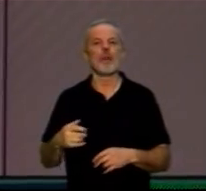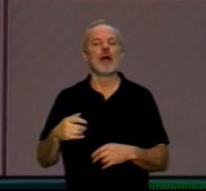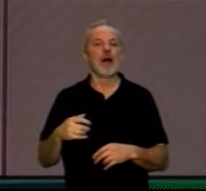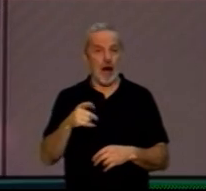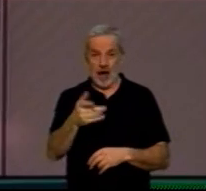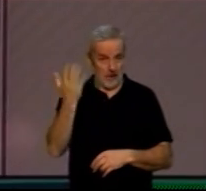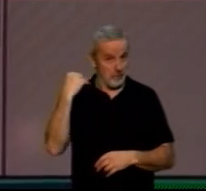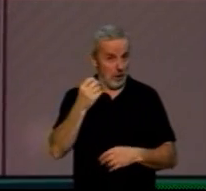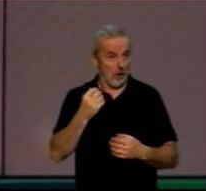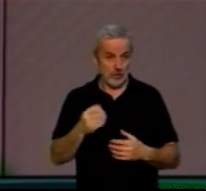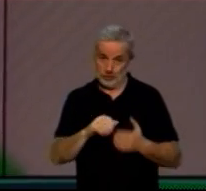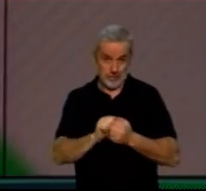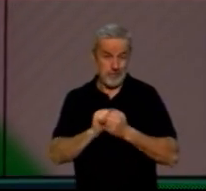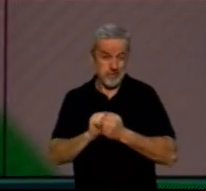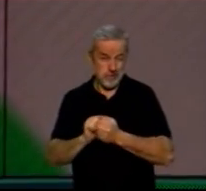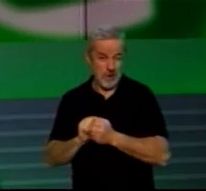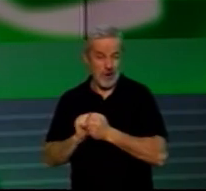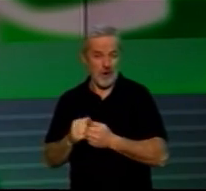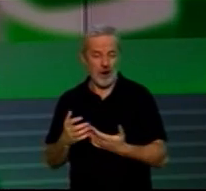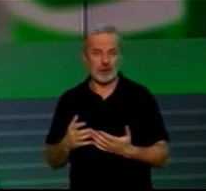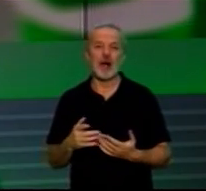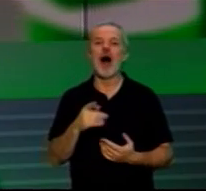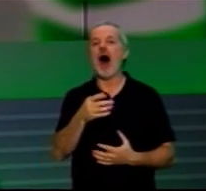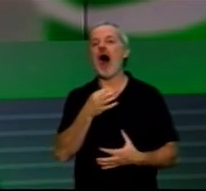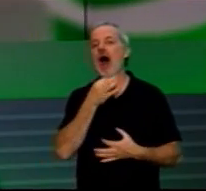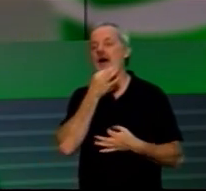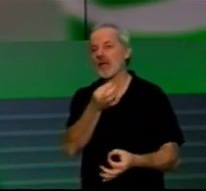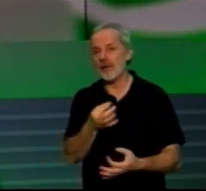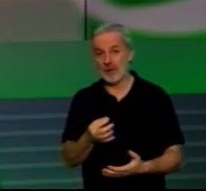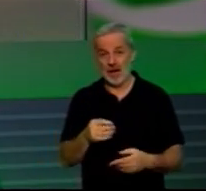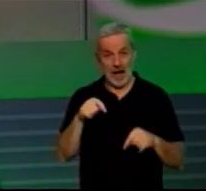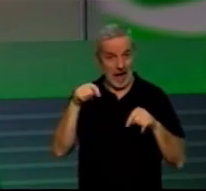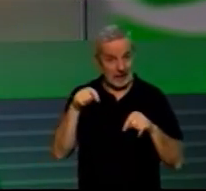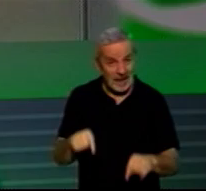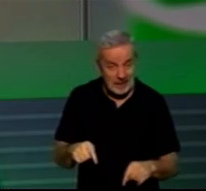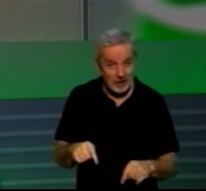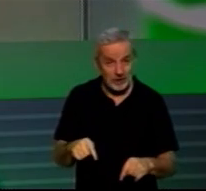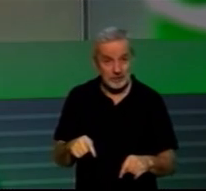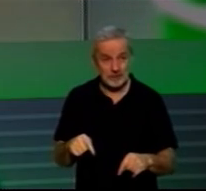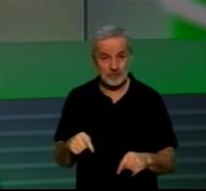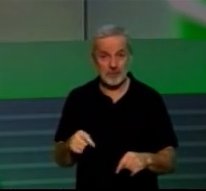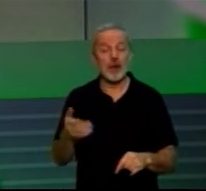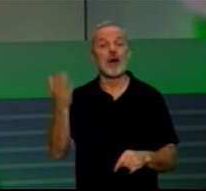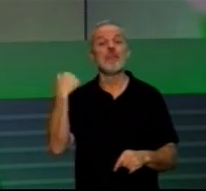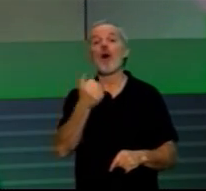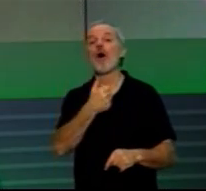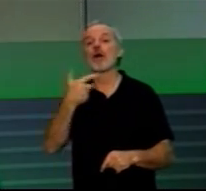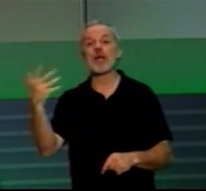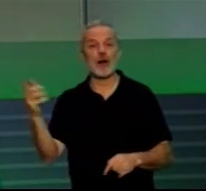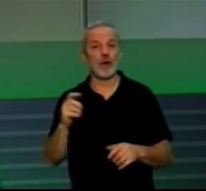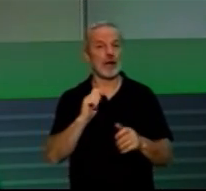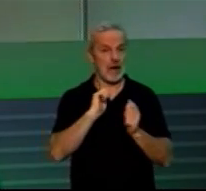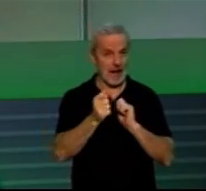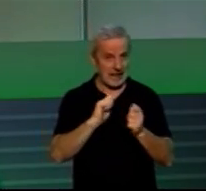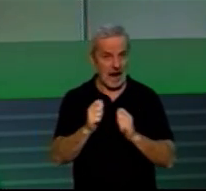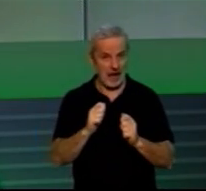Tam jste proto něco udělat musel. Prožíváte vůbec nějakým způsobem i to, třeba když se, protože vás bylo několik kandidátů na tuhle cenu, prožíval jste